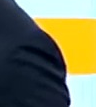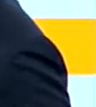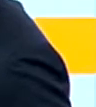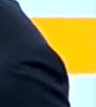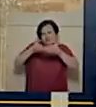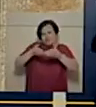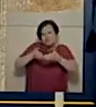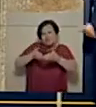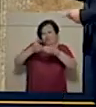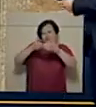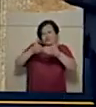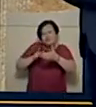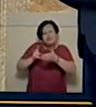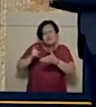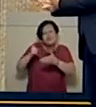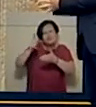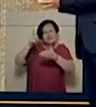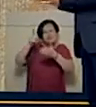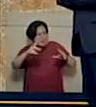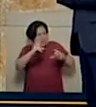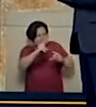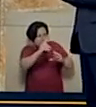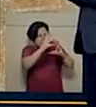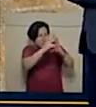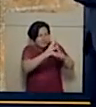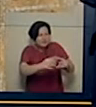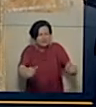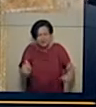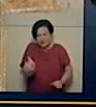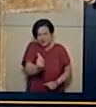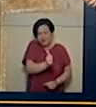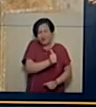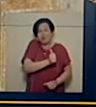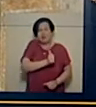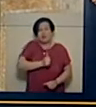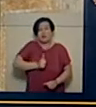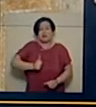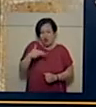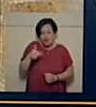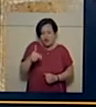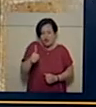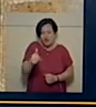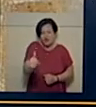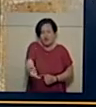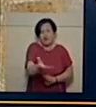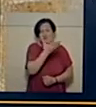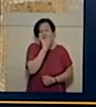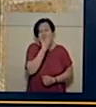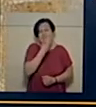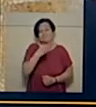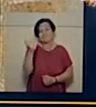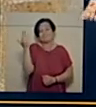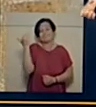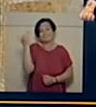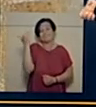Μίκη Θεοδωράκη, και ας ελπίσουμε την επόμενη φορά, καθώς μαθαίνω ότι είστε ιδιαίτερα δραστήρι, που θα τα ξαναπούμε, να υπάρχει και θετική εξέλιξη και με